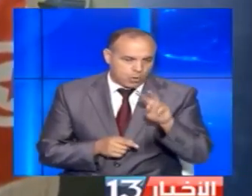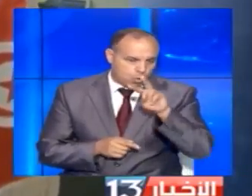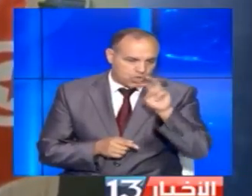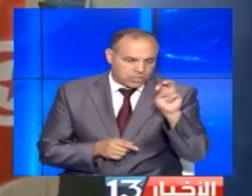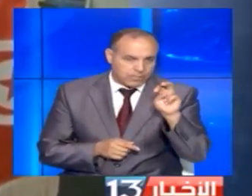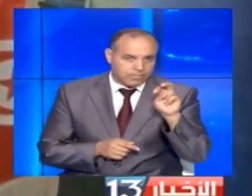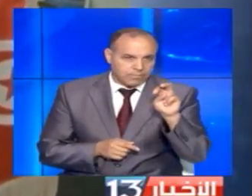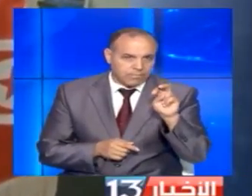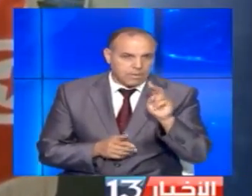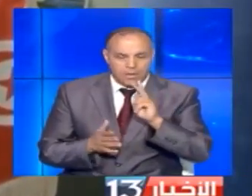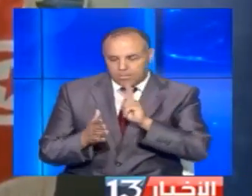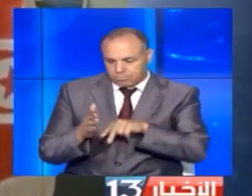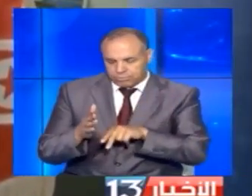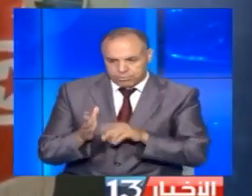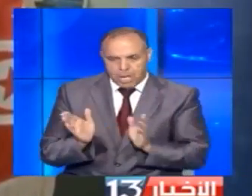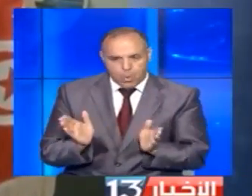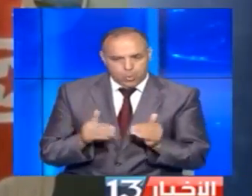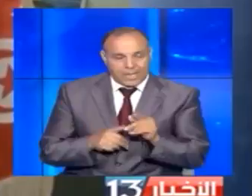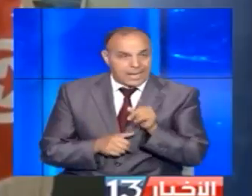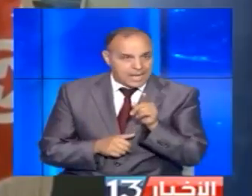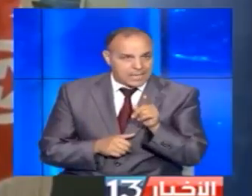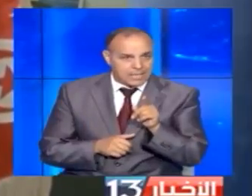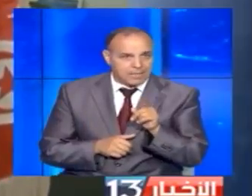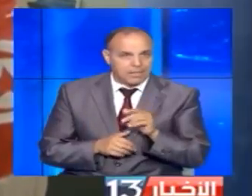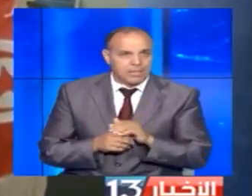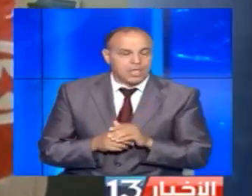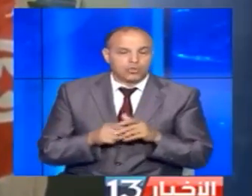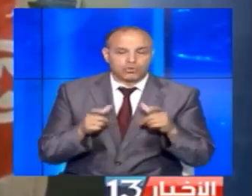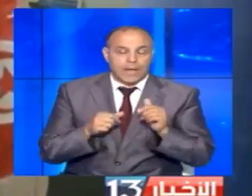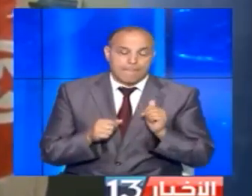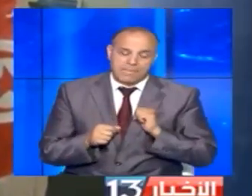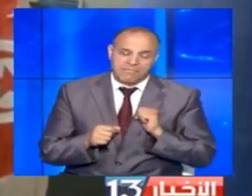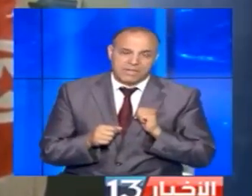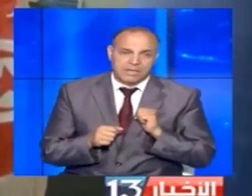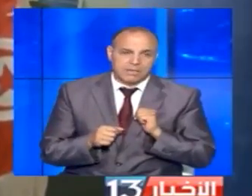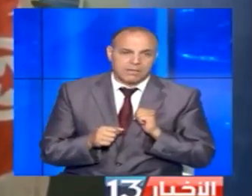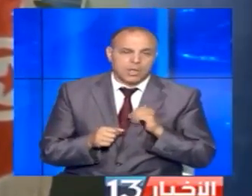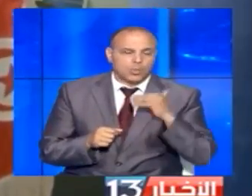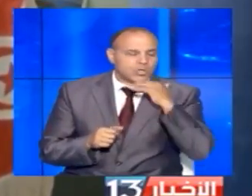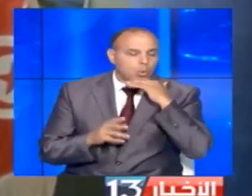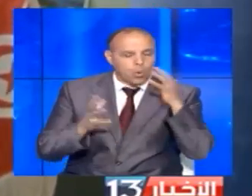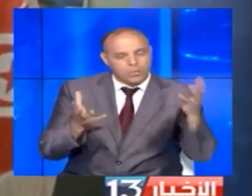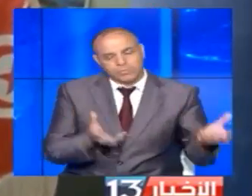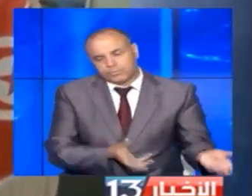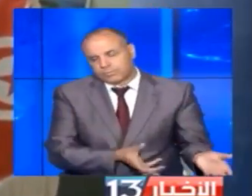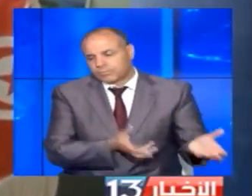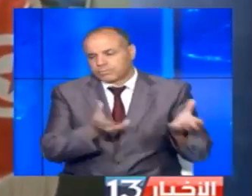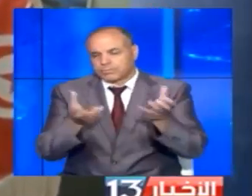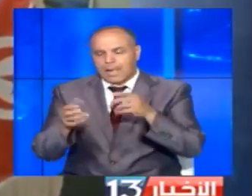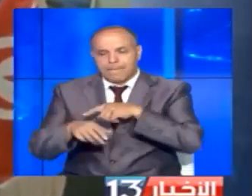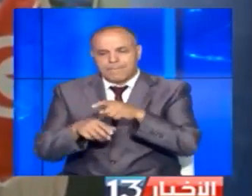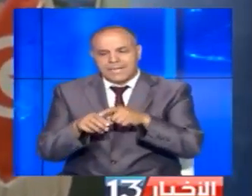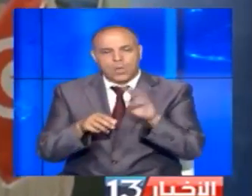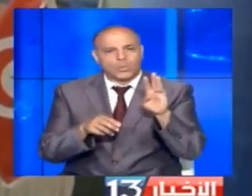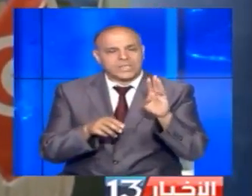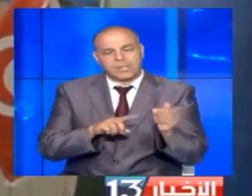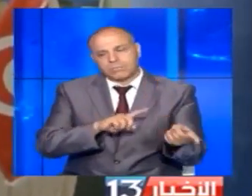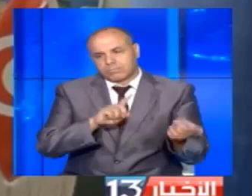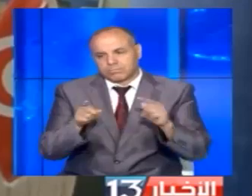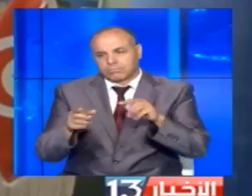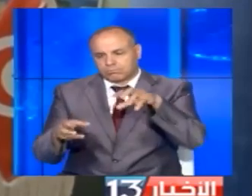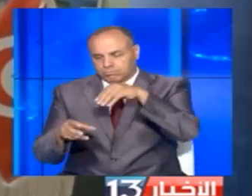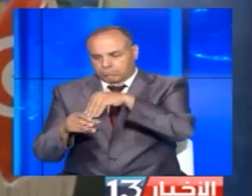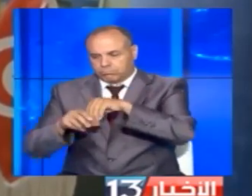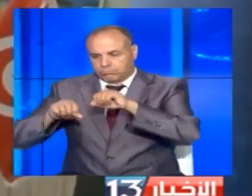1 فيفري 2020 ستقوم الوكالة عن طريق مؤسسة خاصة بنقل النفايات من بلدية الوسلاتية إلى